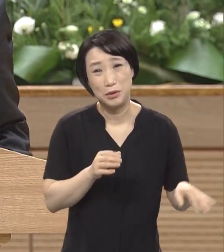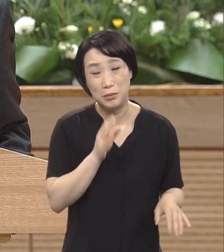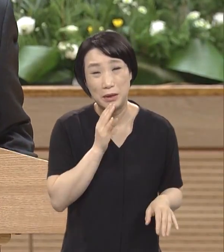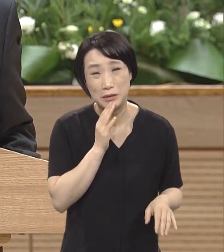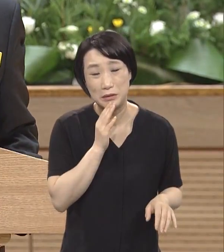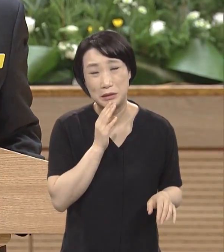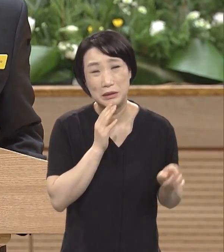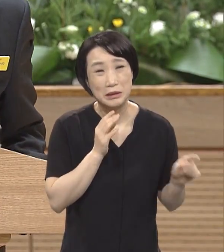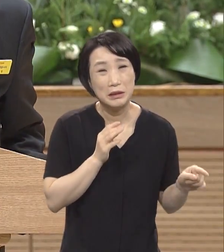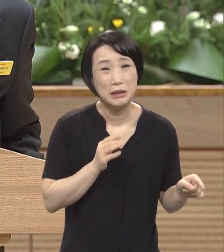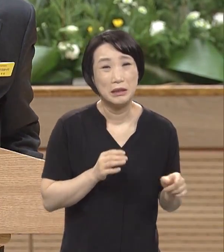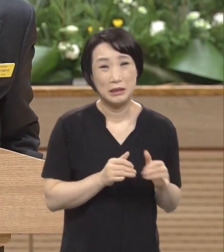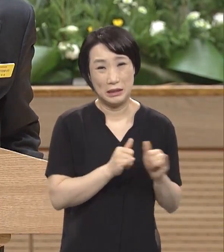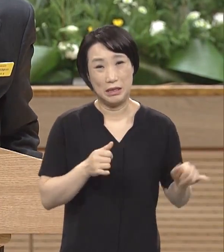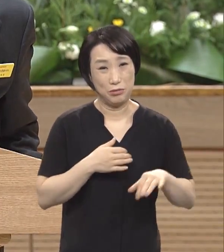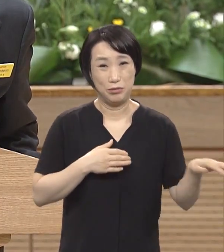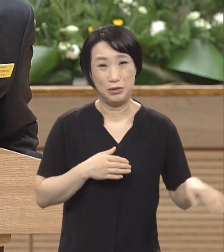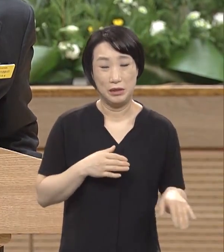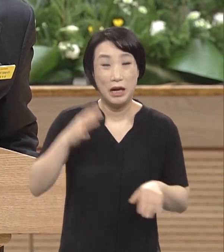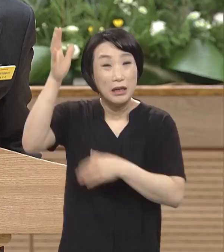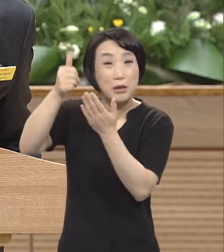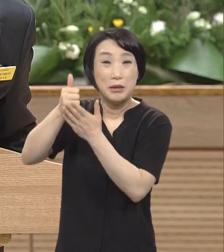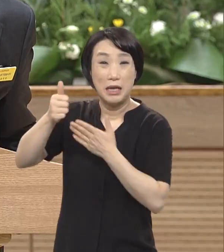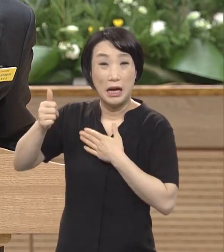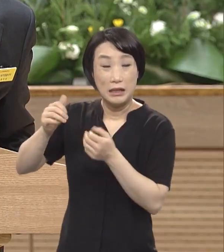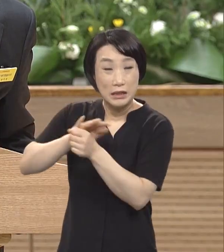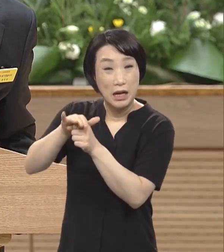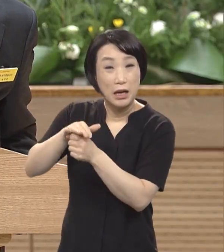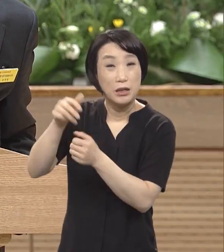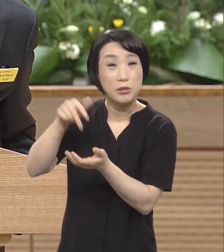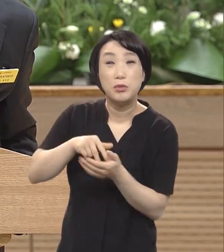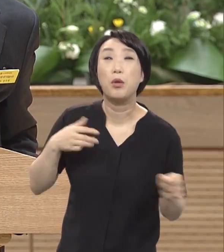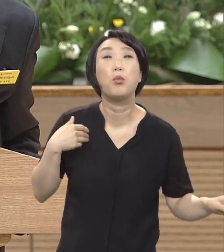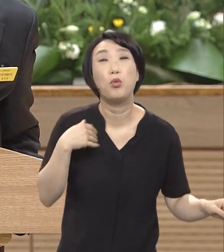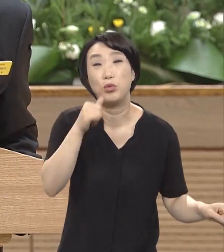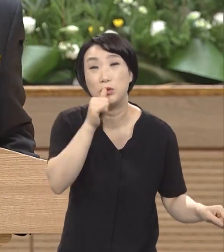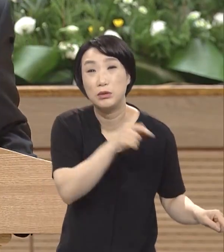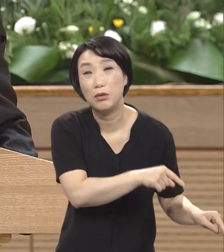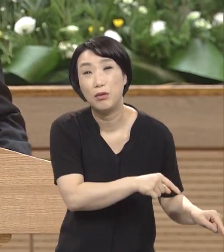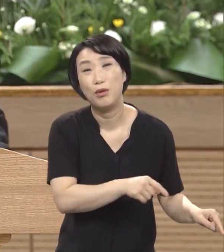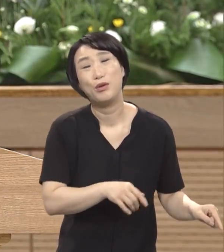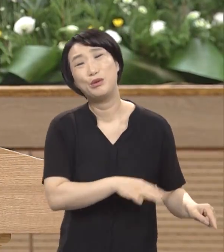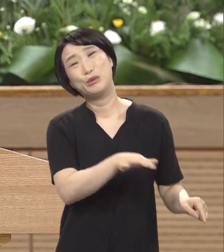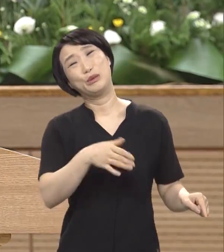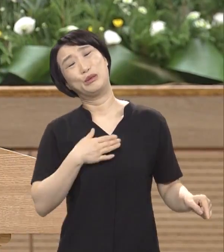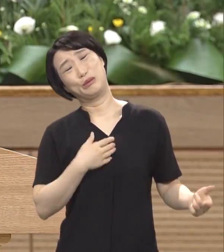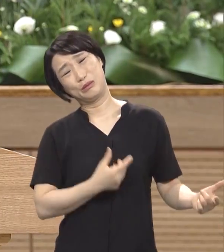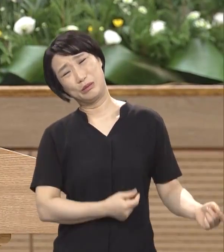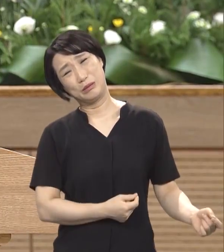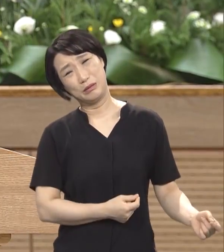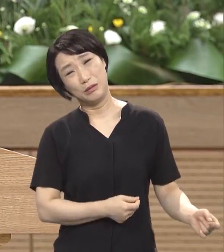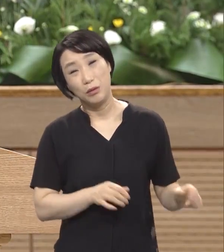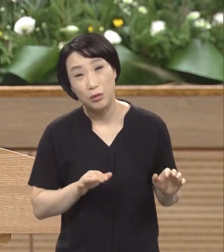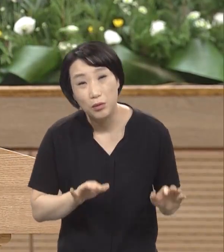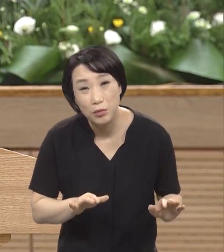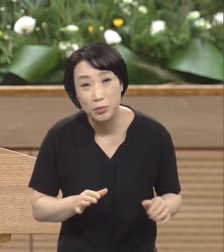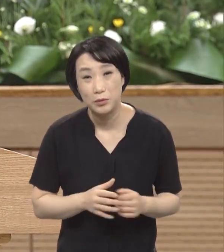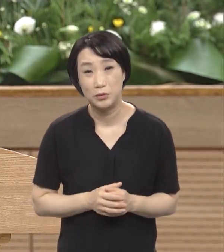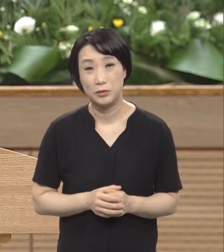이 정도로 하나님이 날 사랑한 사정을 모르는 사람이었더니 그러면